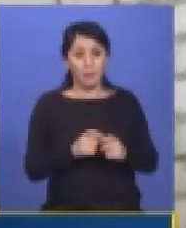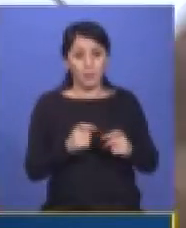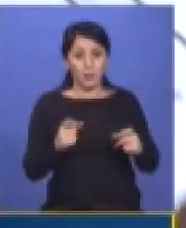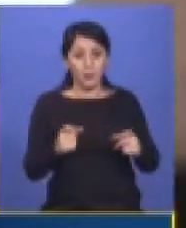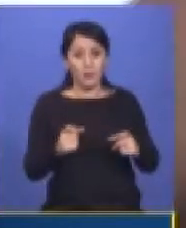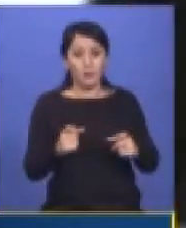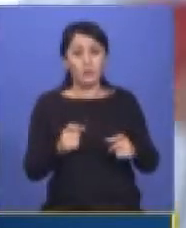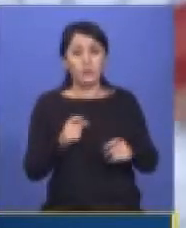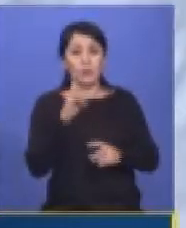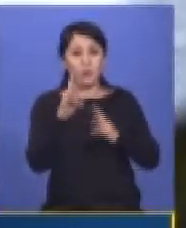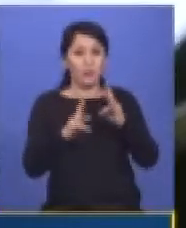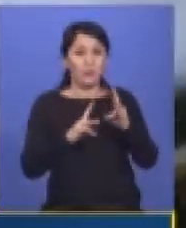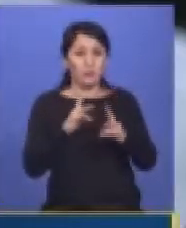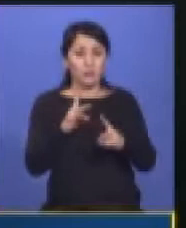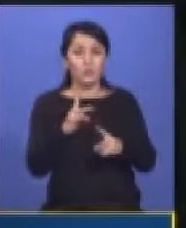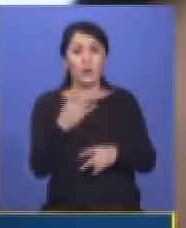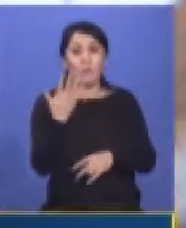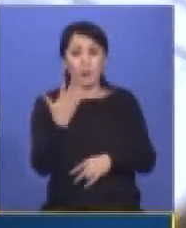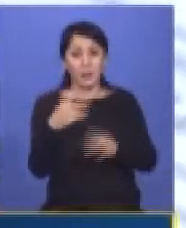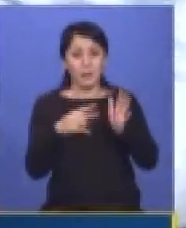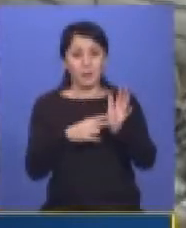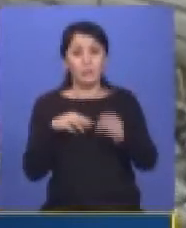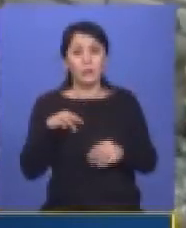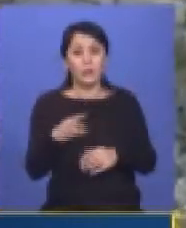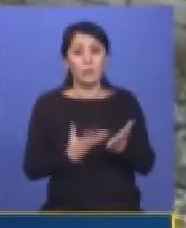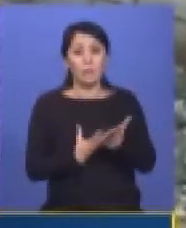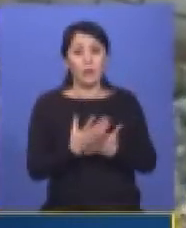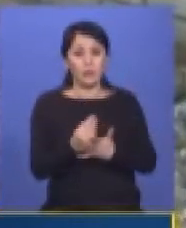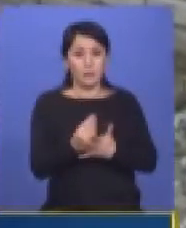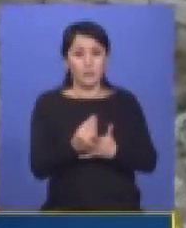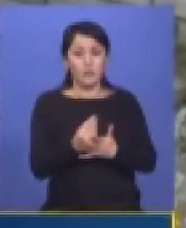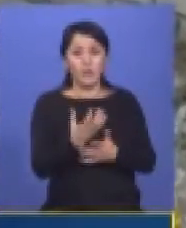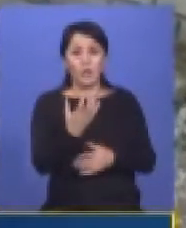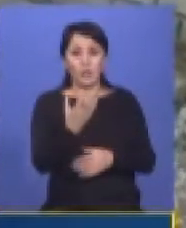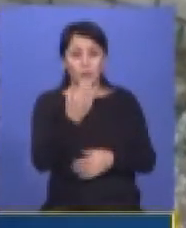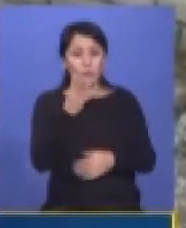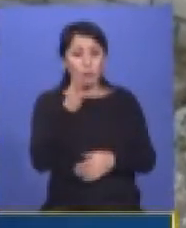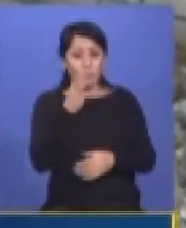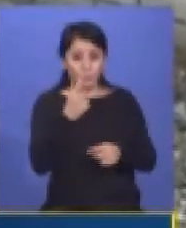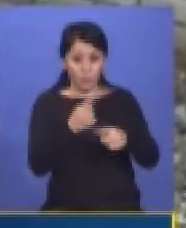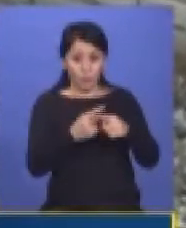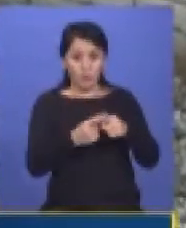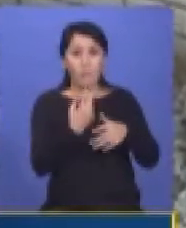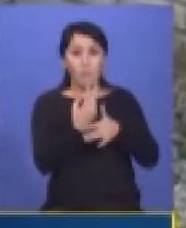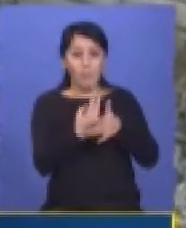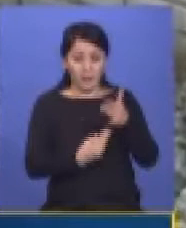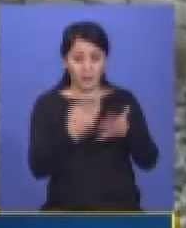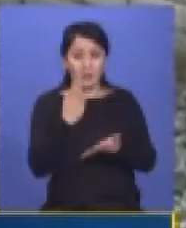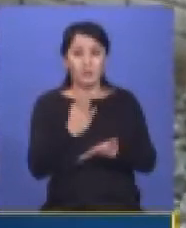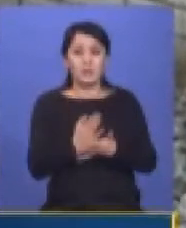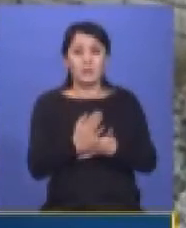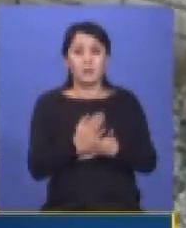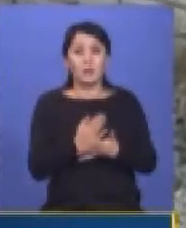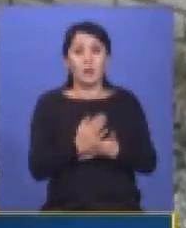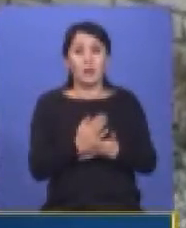жылу шығындарына 5-7 мың теңге төлеп келеді. Жылудың бағасы мен потеря деген қосылып келіп жатыр. Екеуінің